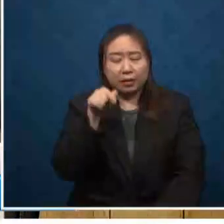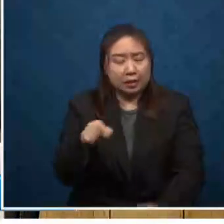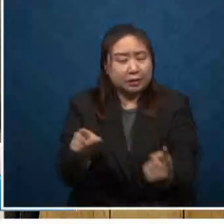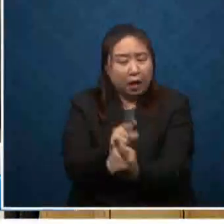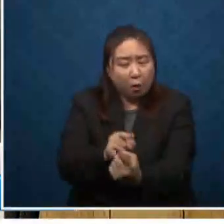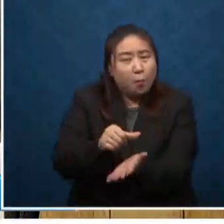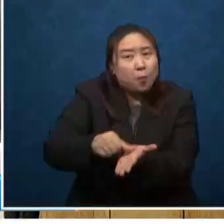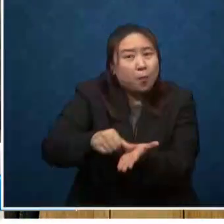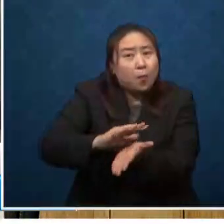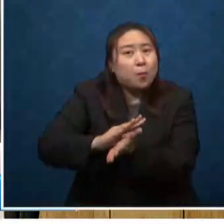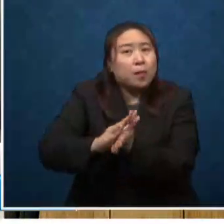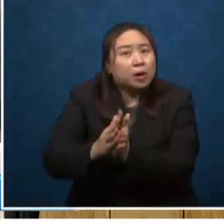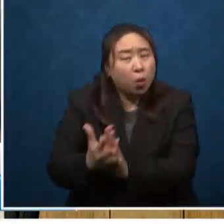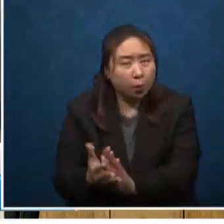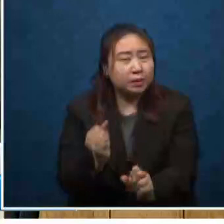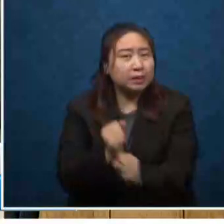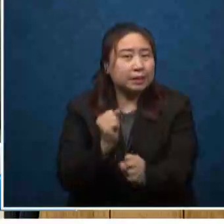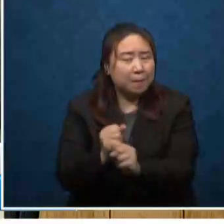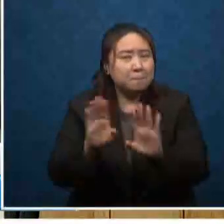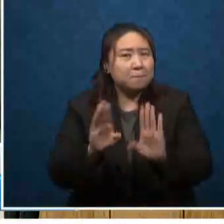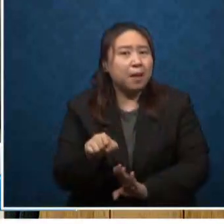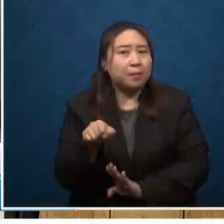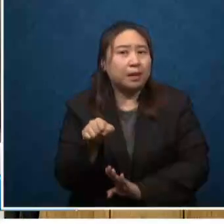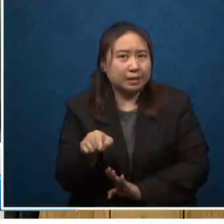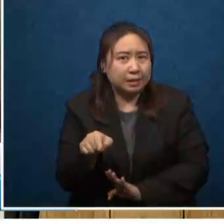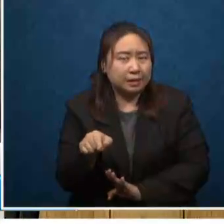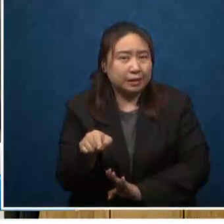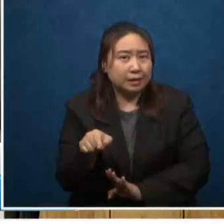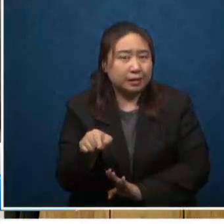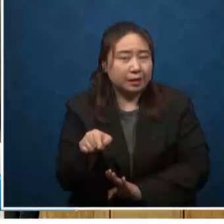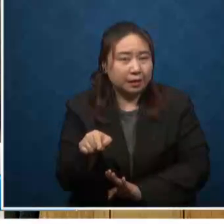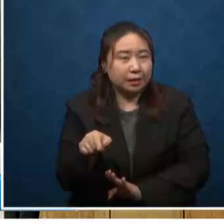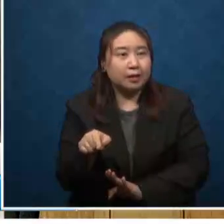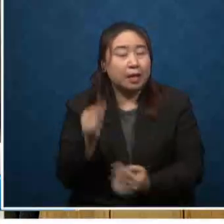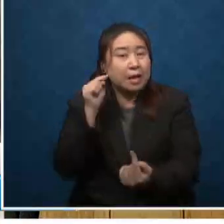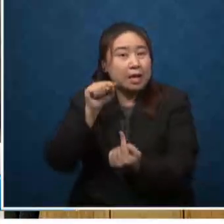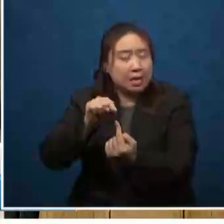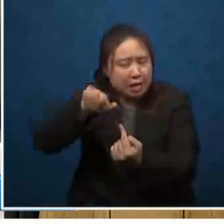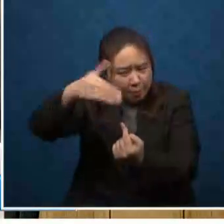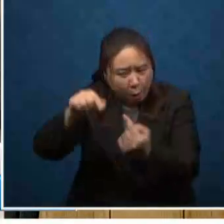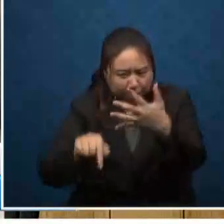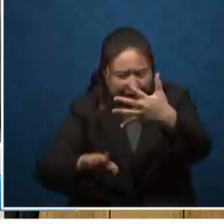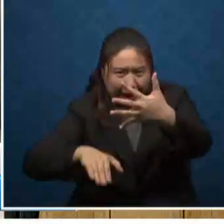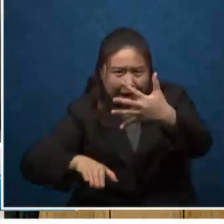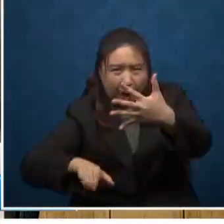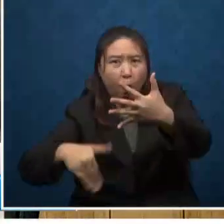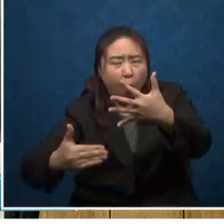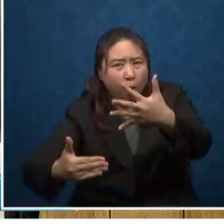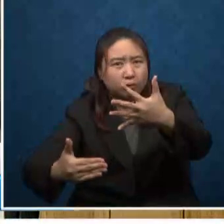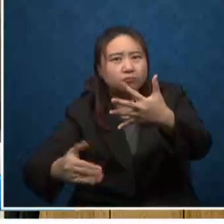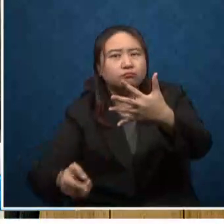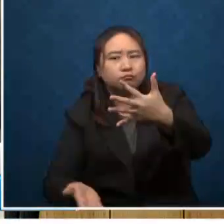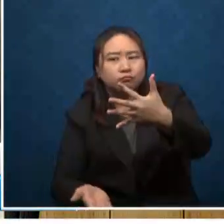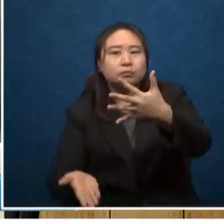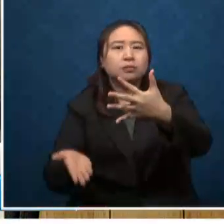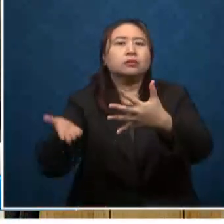จึงไม่ดำเนินการในมุมมองจาก bottom up หรือการจากมองจากข้างล่างขึ้นข้างบนการมองจากข้างล่างขึ้นข้